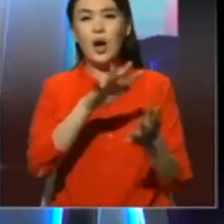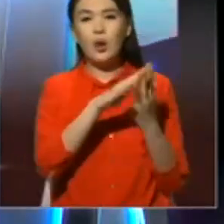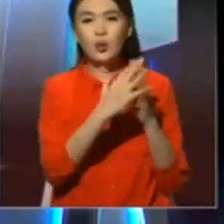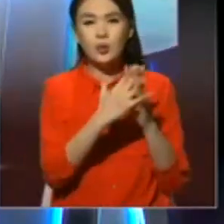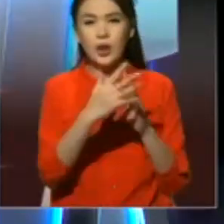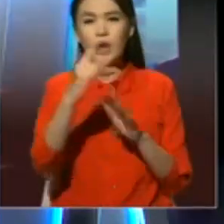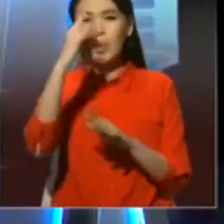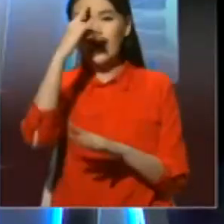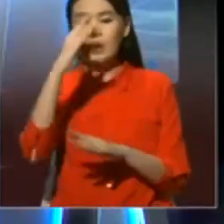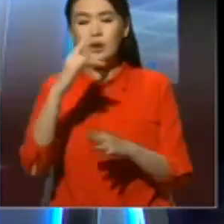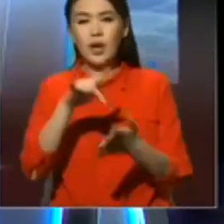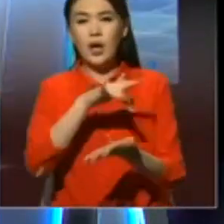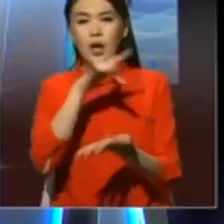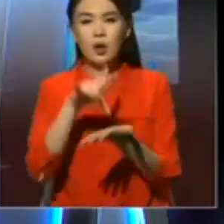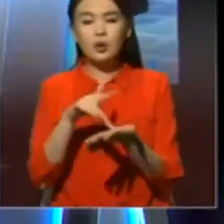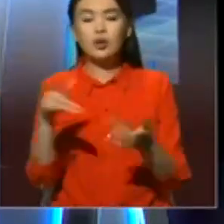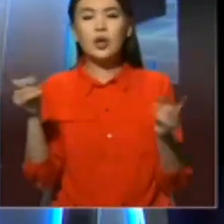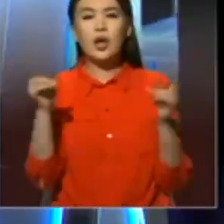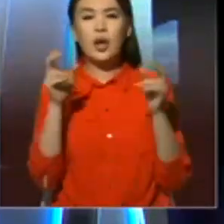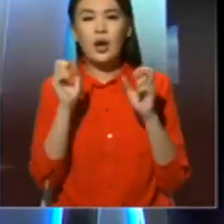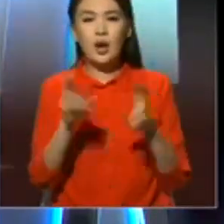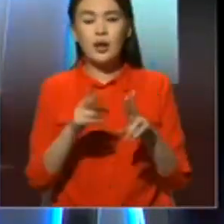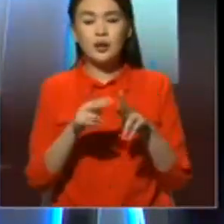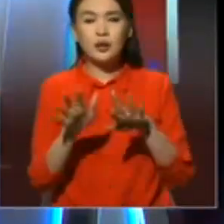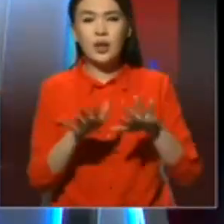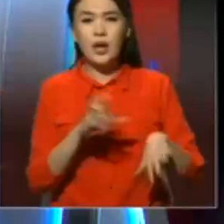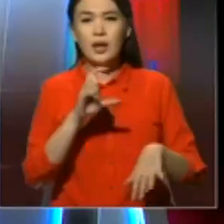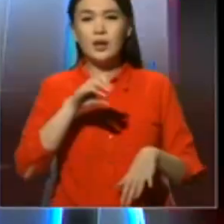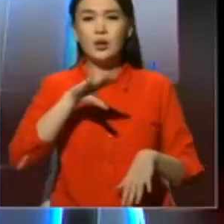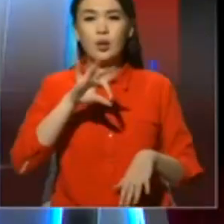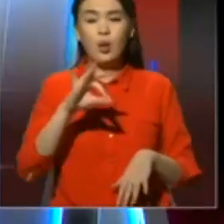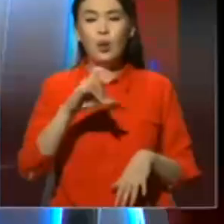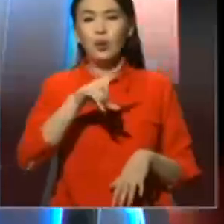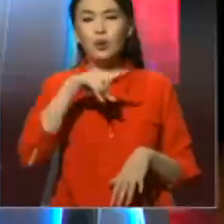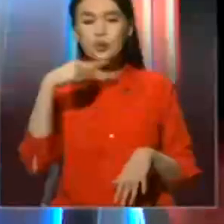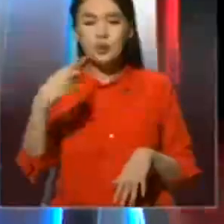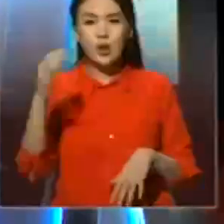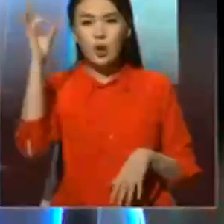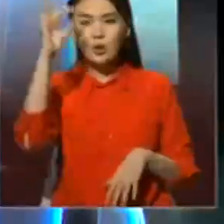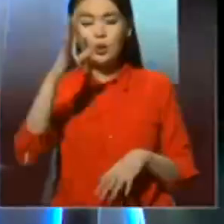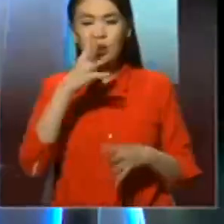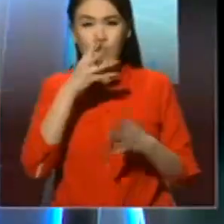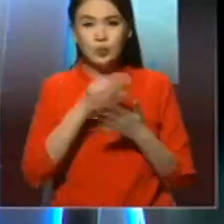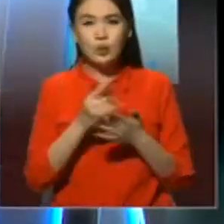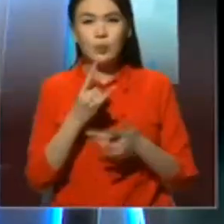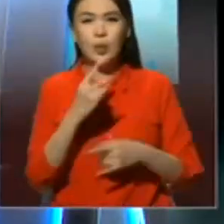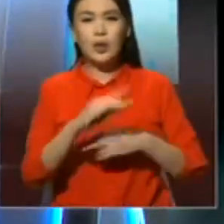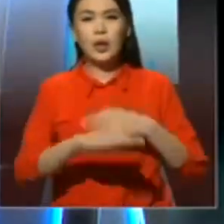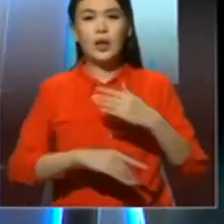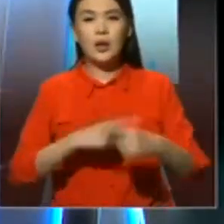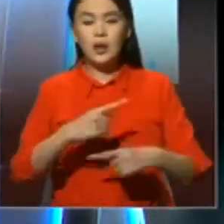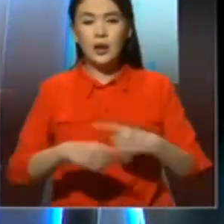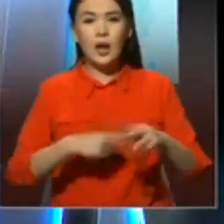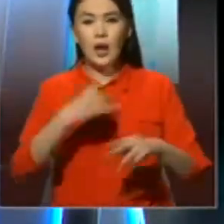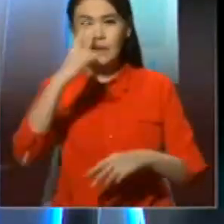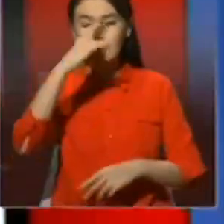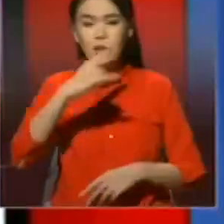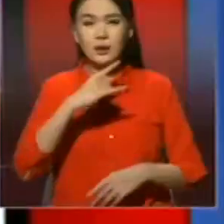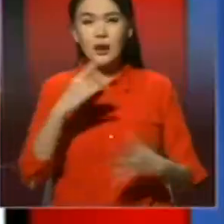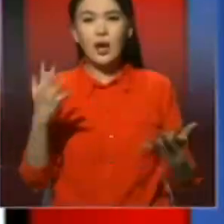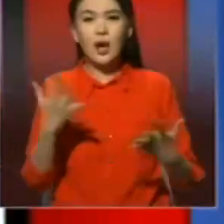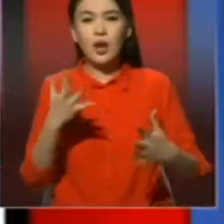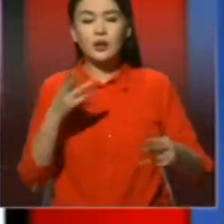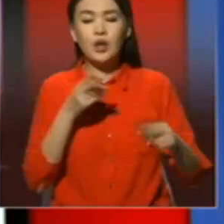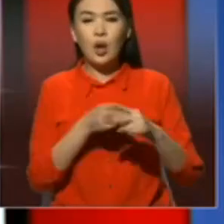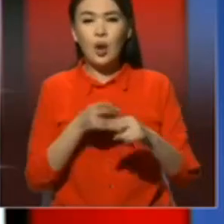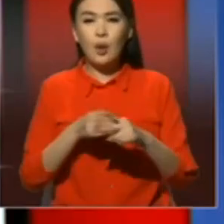жатыр. Мынау этнос өкілдері, орыс тілді этнос өкілдерінің өзі өздерінің балдарын оқытуға, қазақ тілін меңгеруде қандай